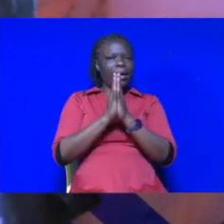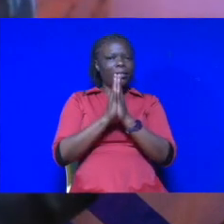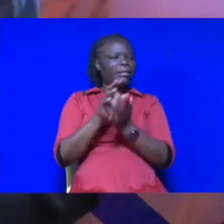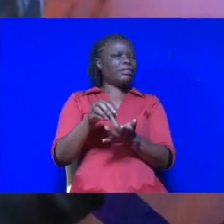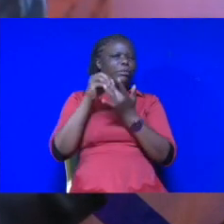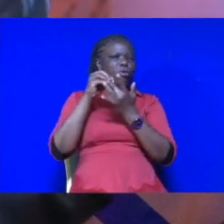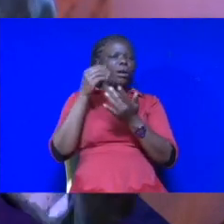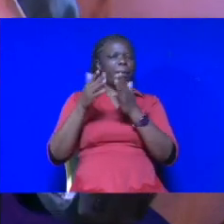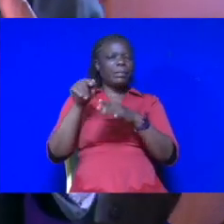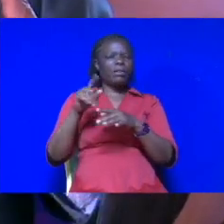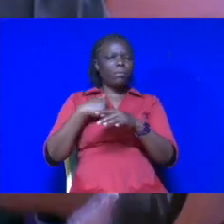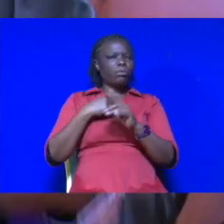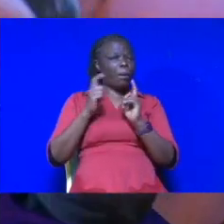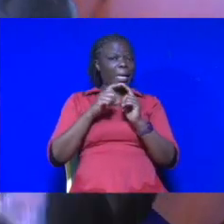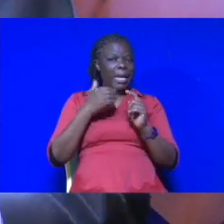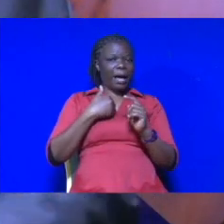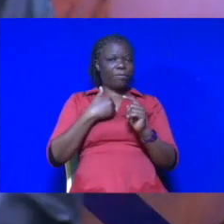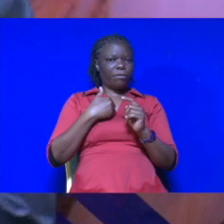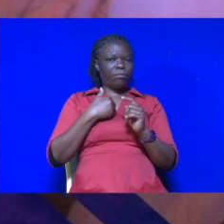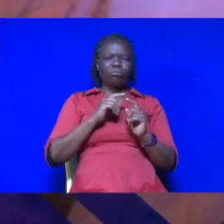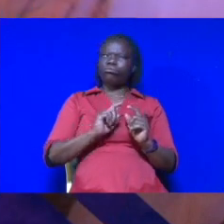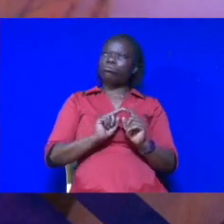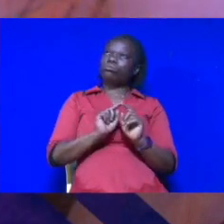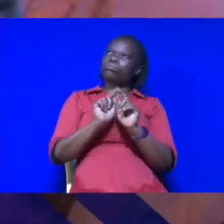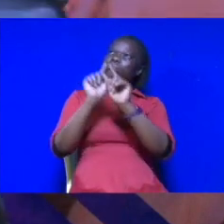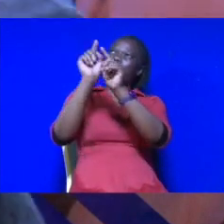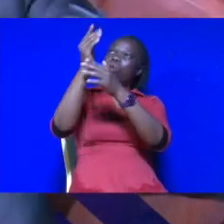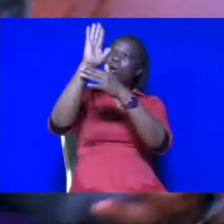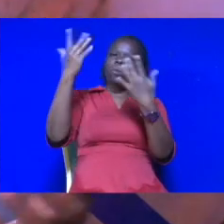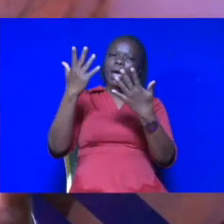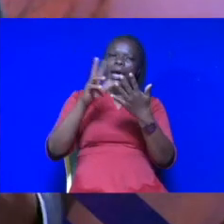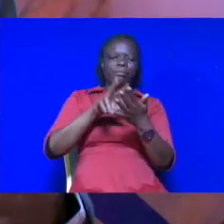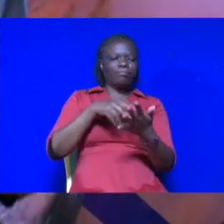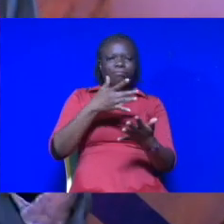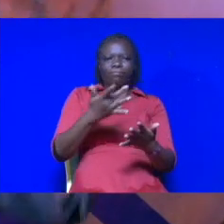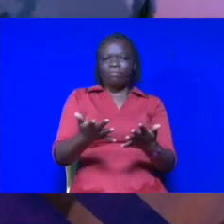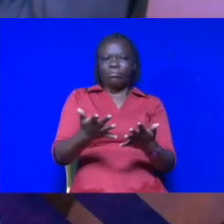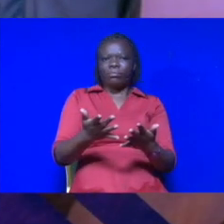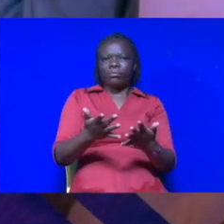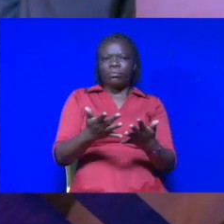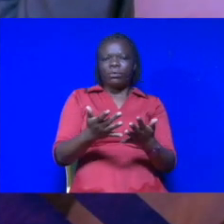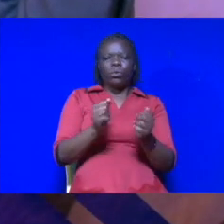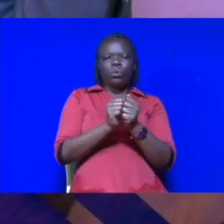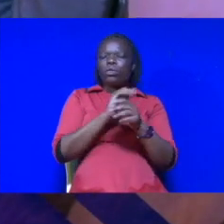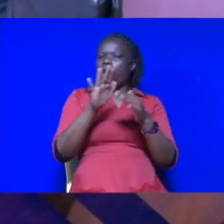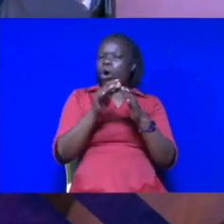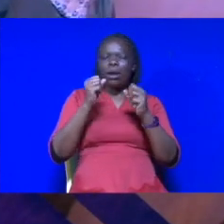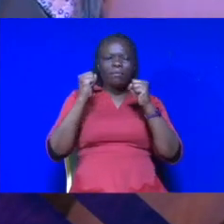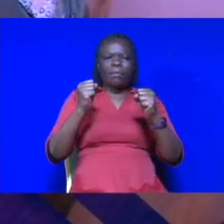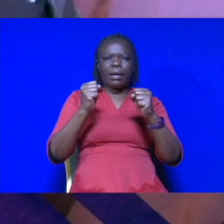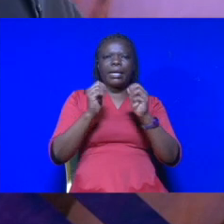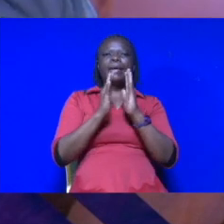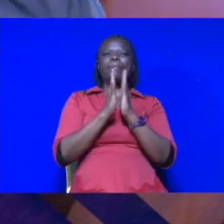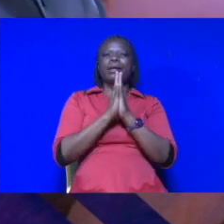ameumia sana. Akasema nimwendee Mungu, akajibwaga chini kwa nguvu zote akaomba.